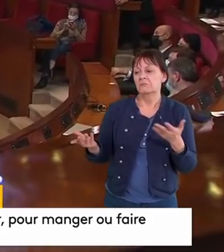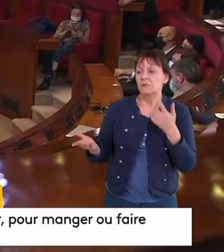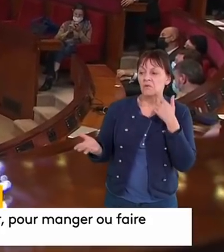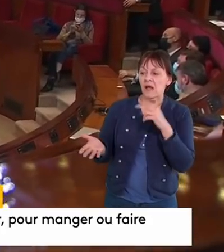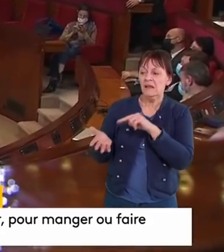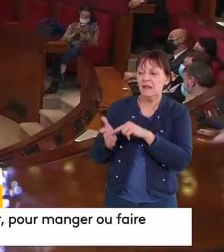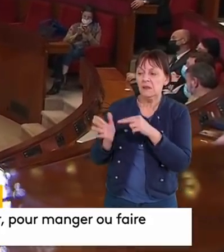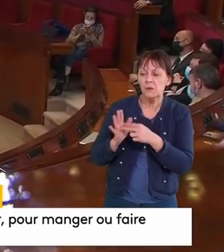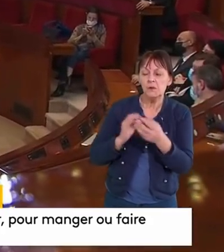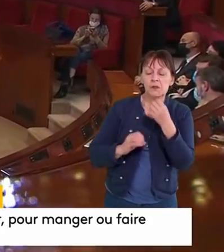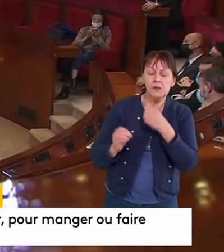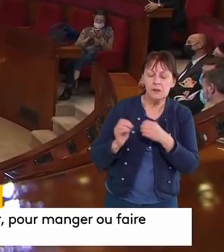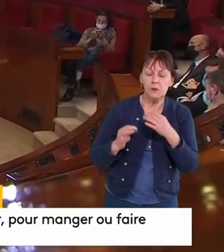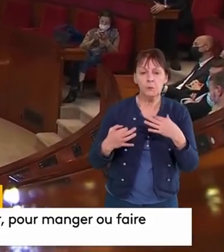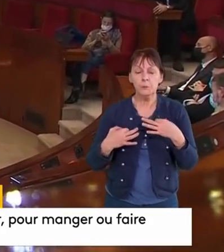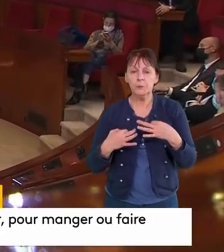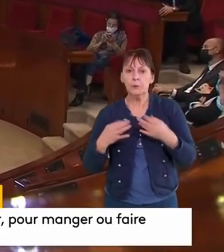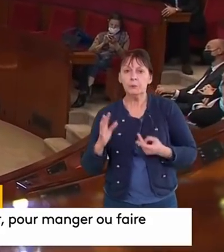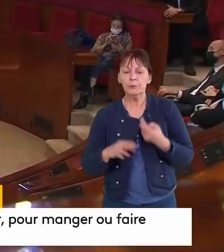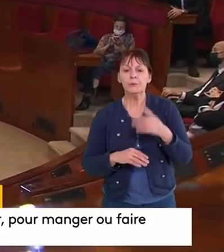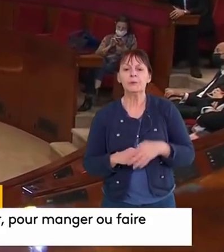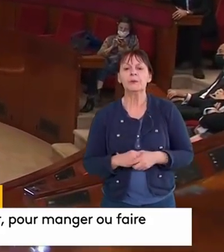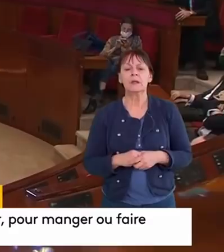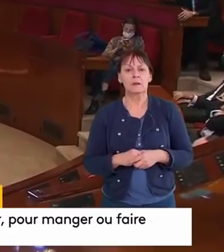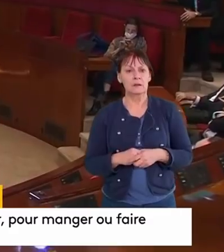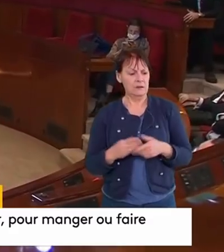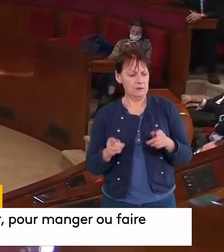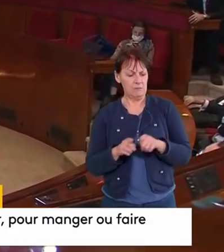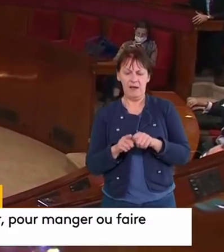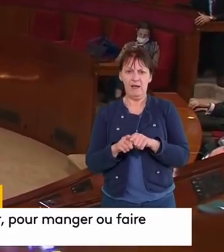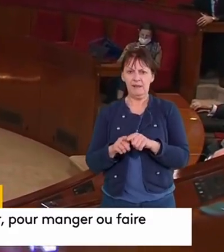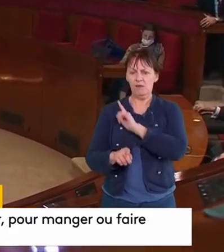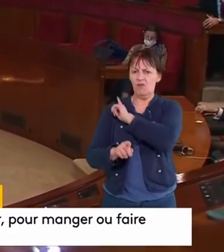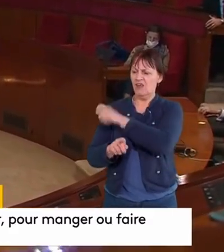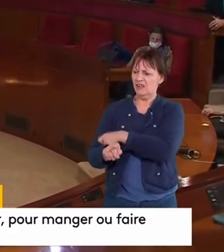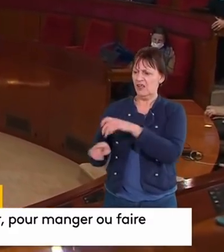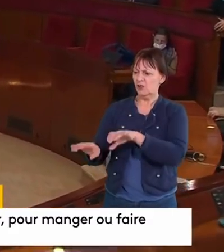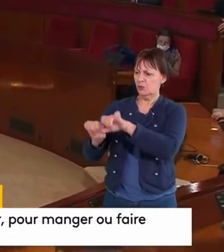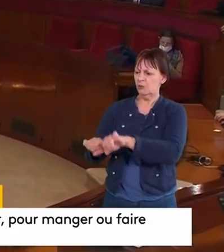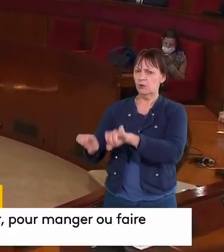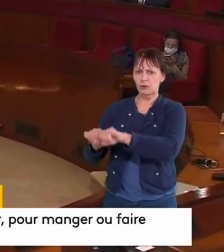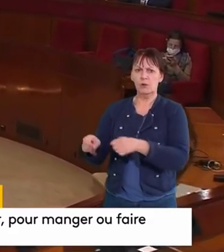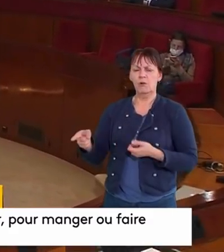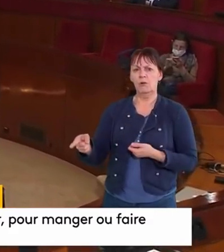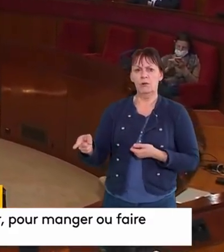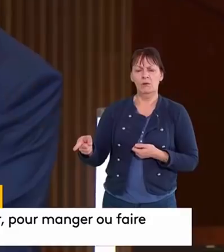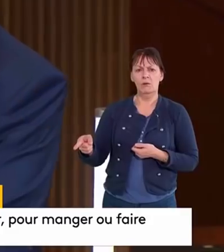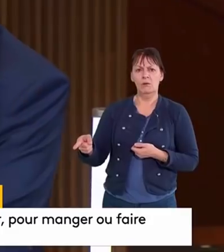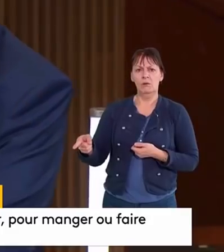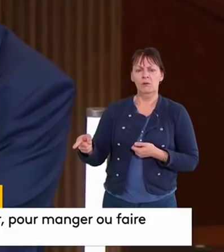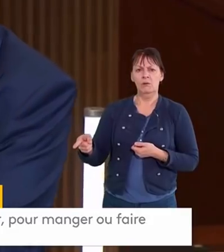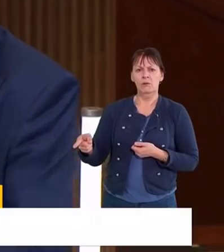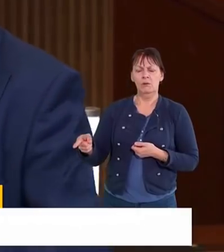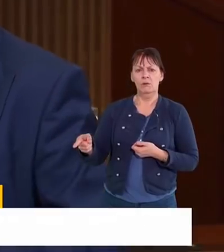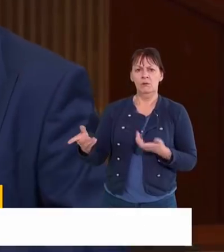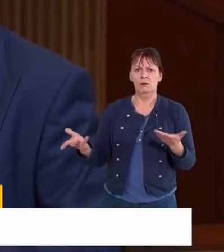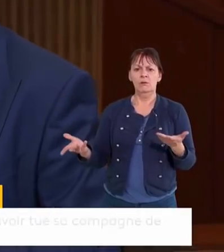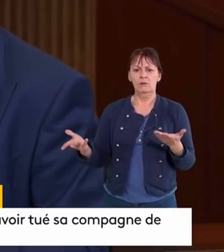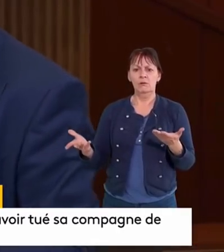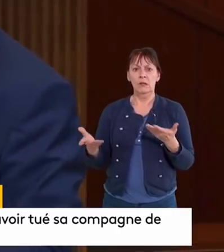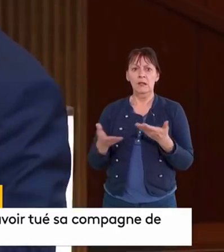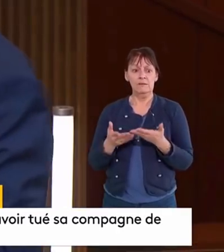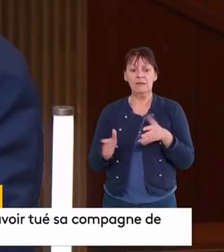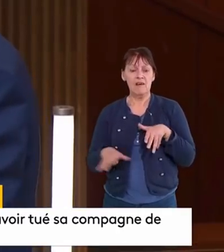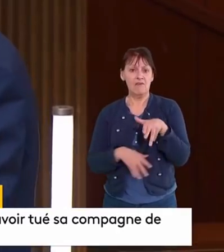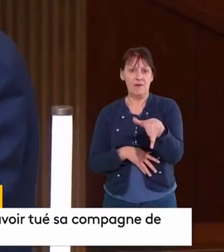Mais il y a la question, c'est aussi la question de la production d'énergie, de la sortie des énergies fossiles, et donc de quelle énergie on